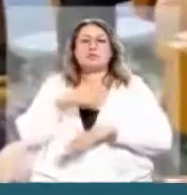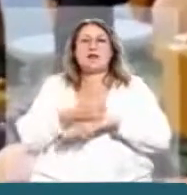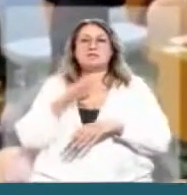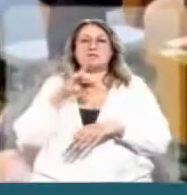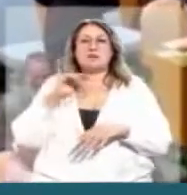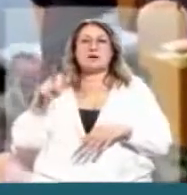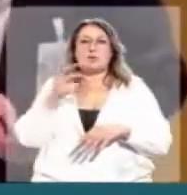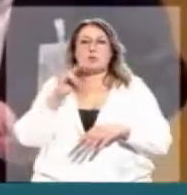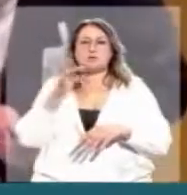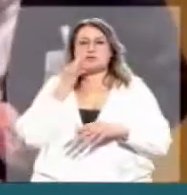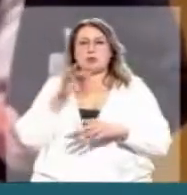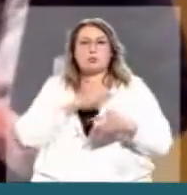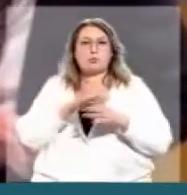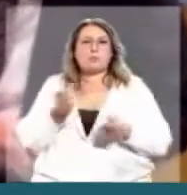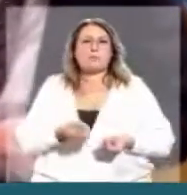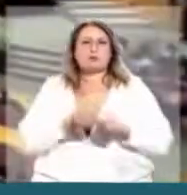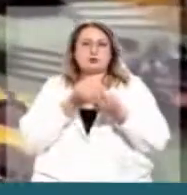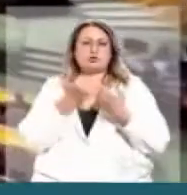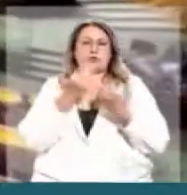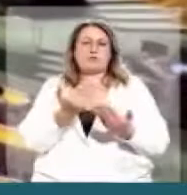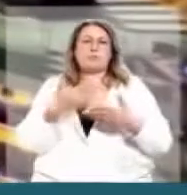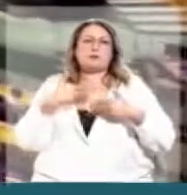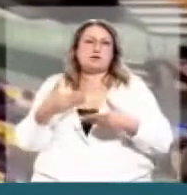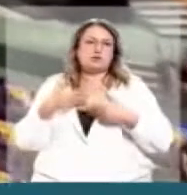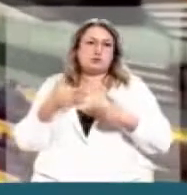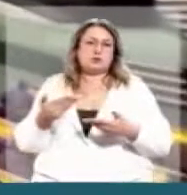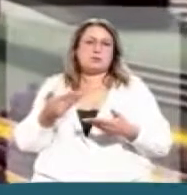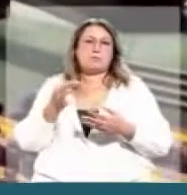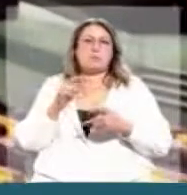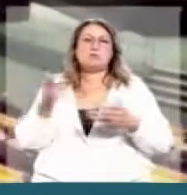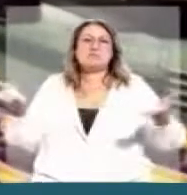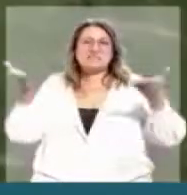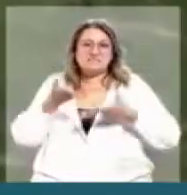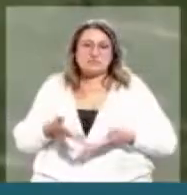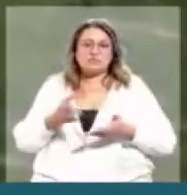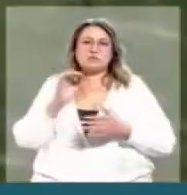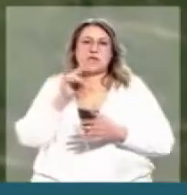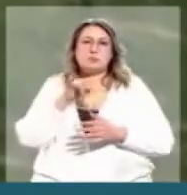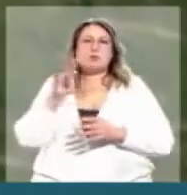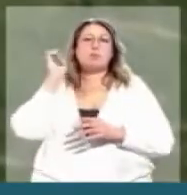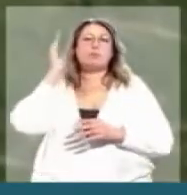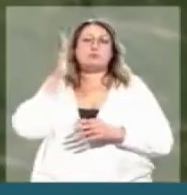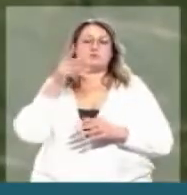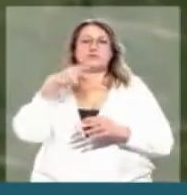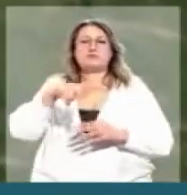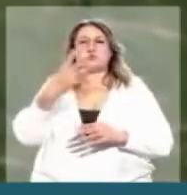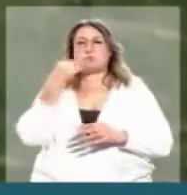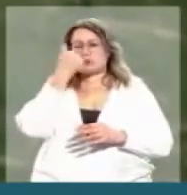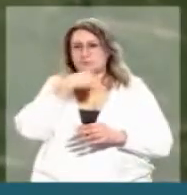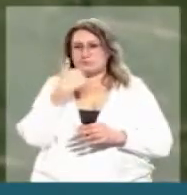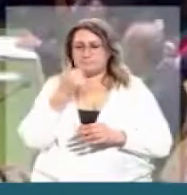секретаря ООН и заявил о полной поддержке его инициативы по созыву саммита будущего в 2024